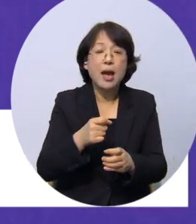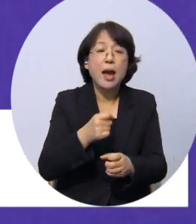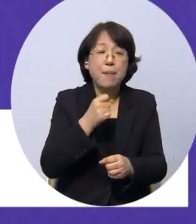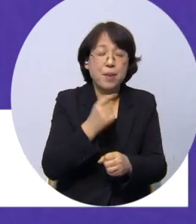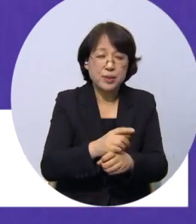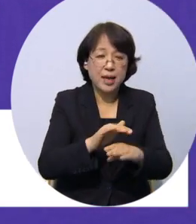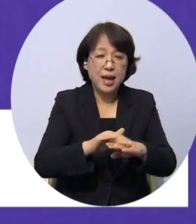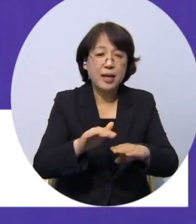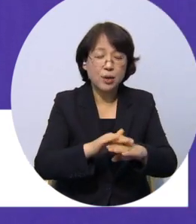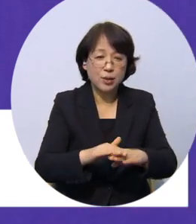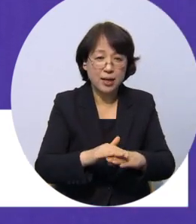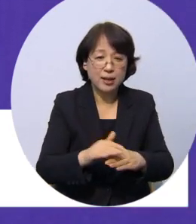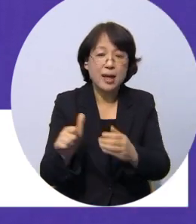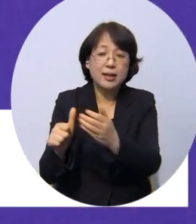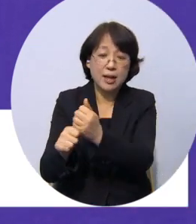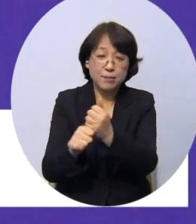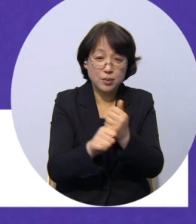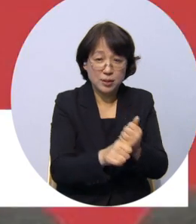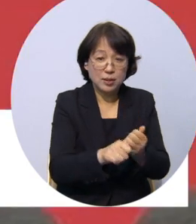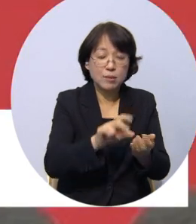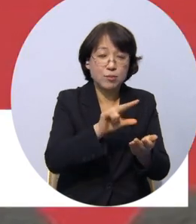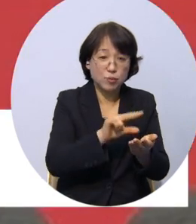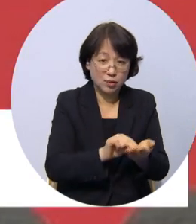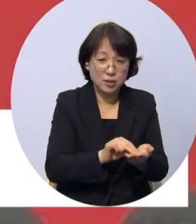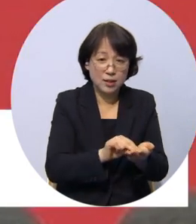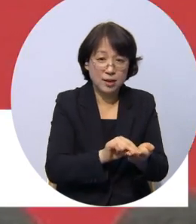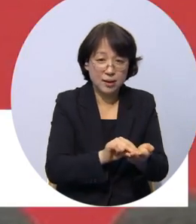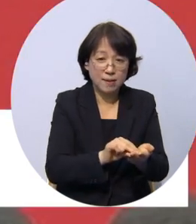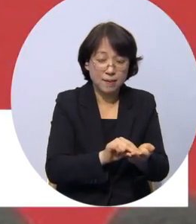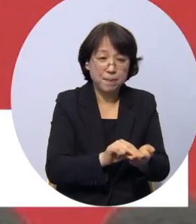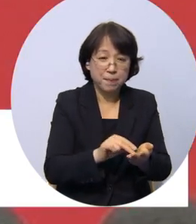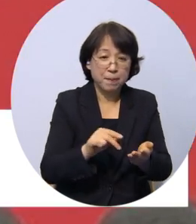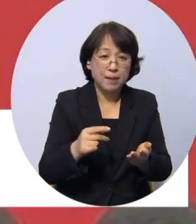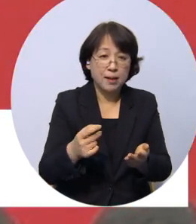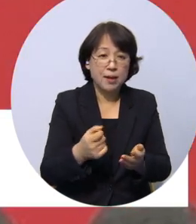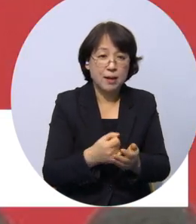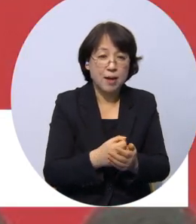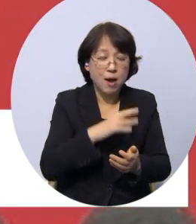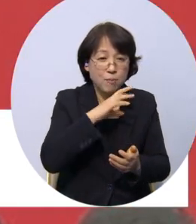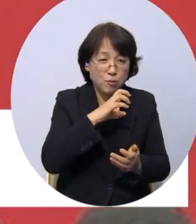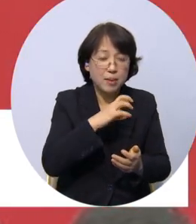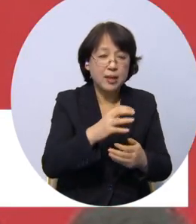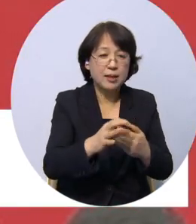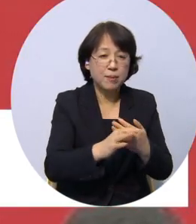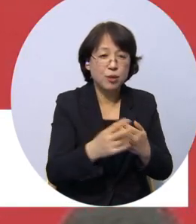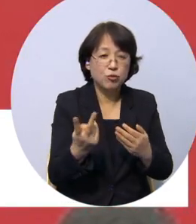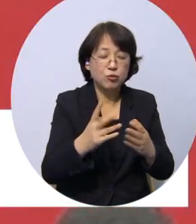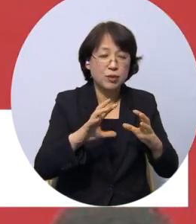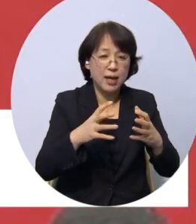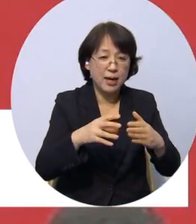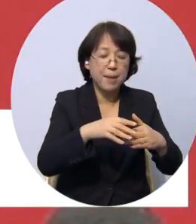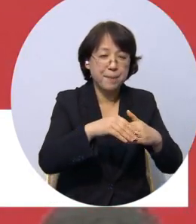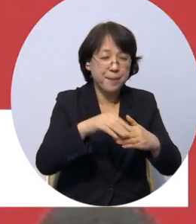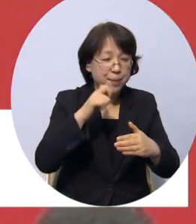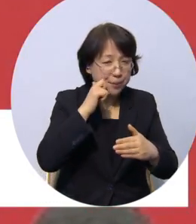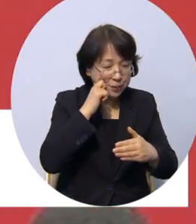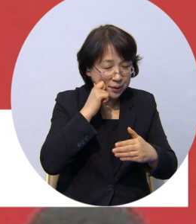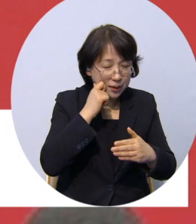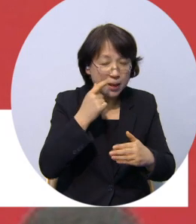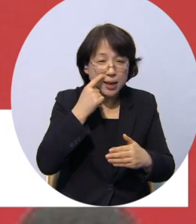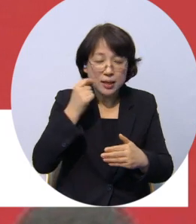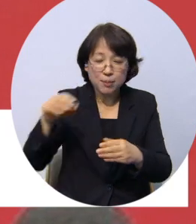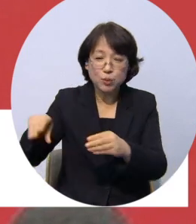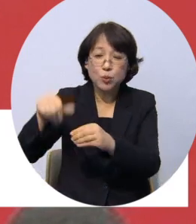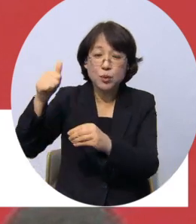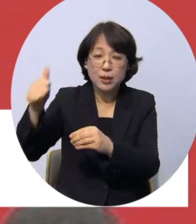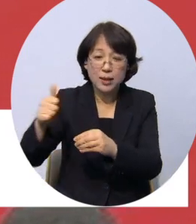양국관계 전망에 장애물로 놓지 않는다면 두 나라가 가까워지지 못할 이유가 없을 것이라면서 일본 기시다 총리의